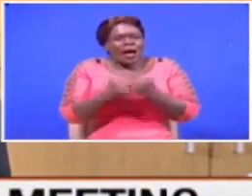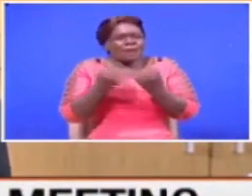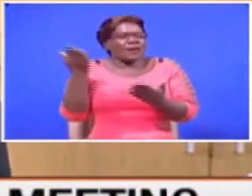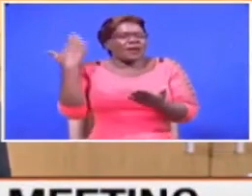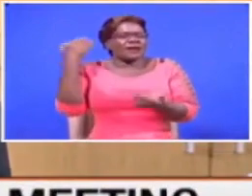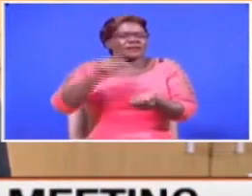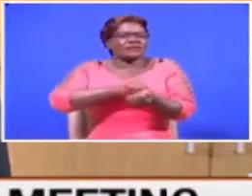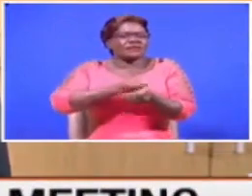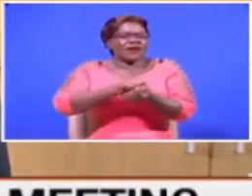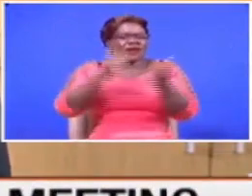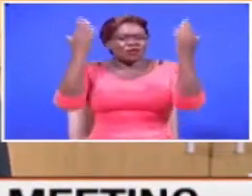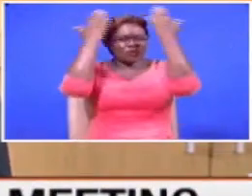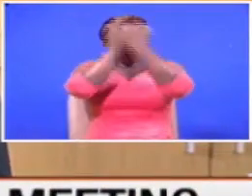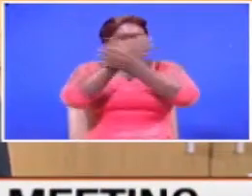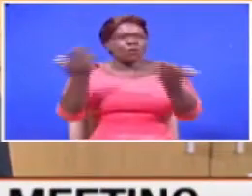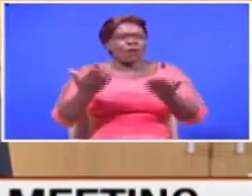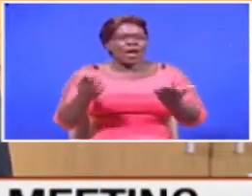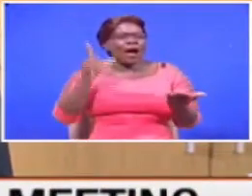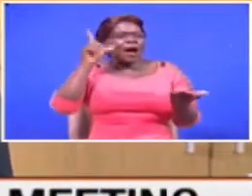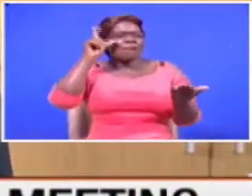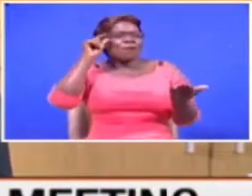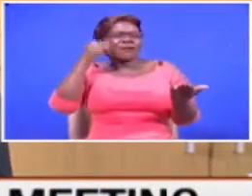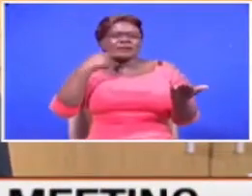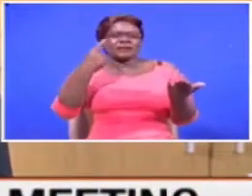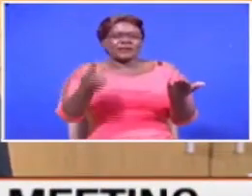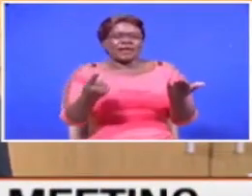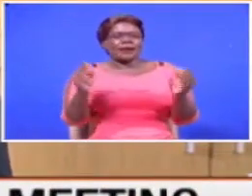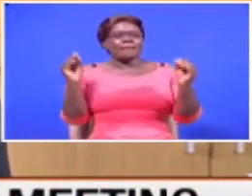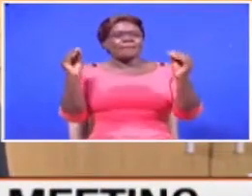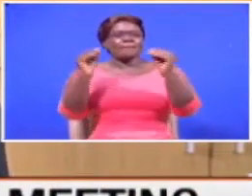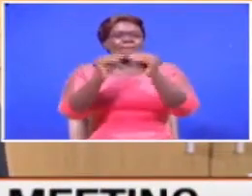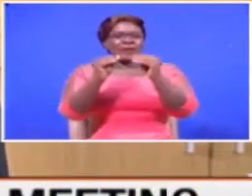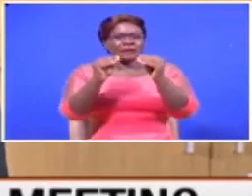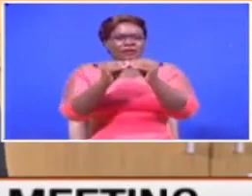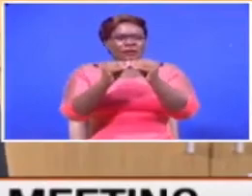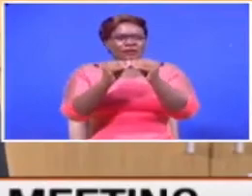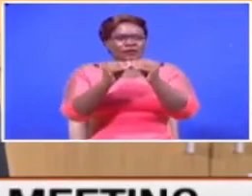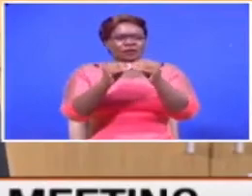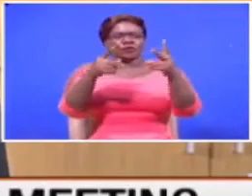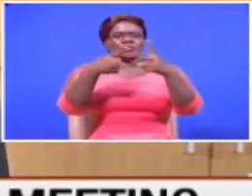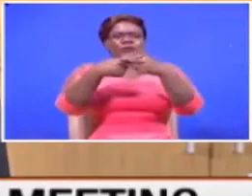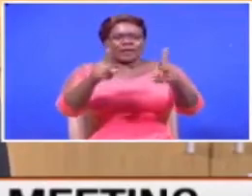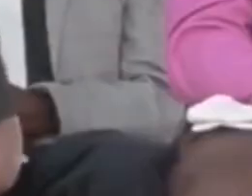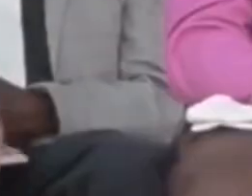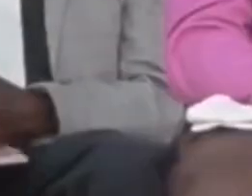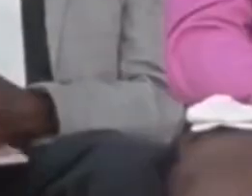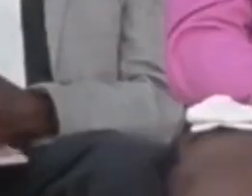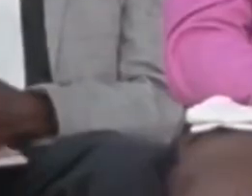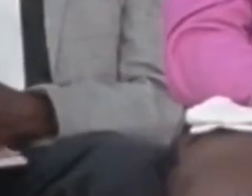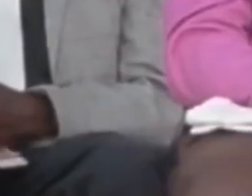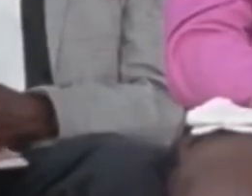last Friday night in Mombasa, saying it was a meeting to set the stage for talks.